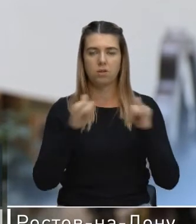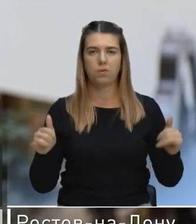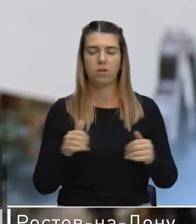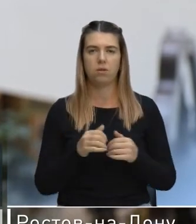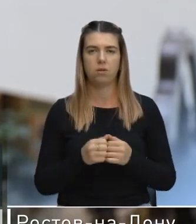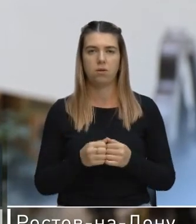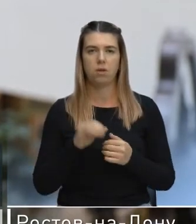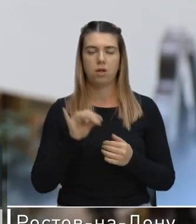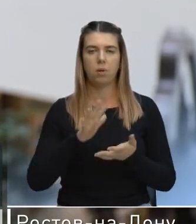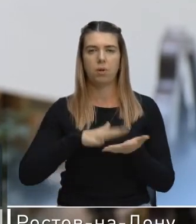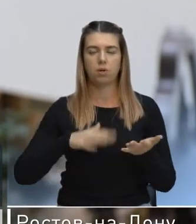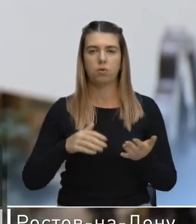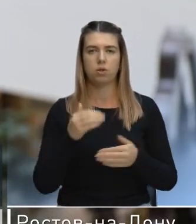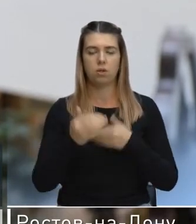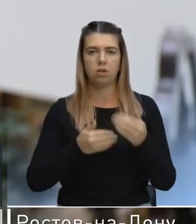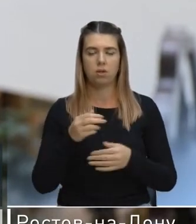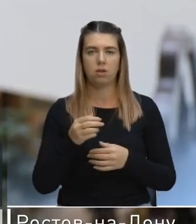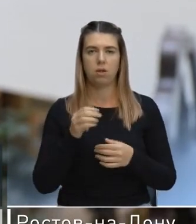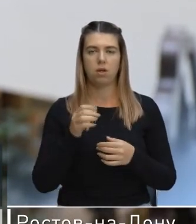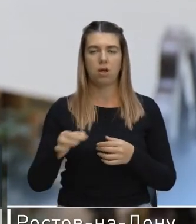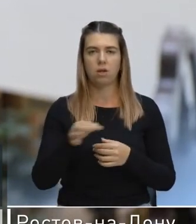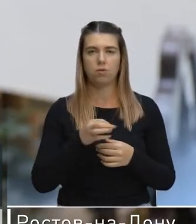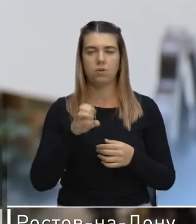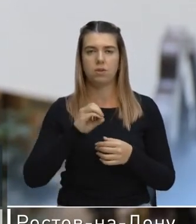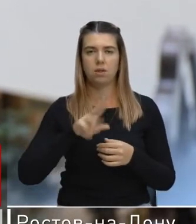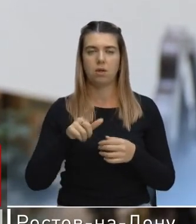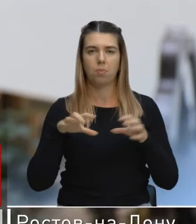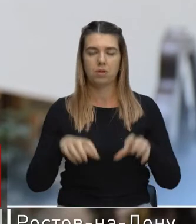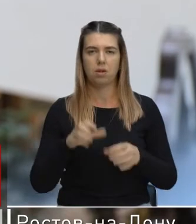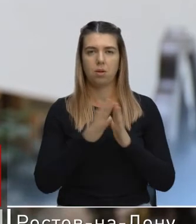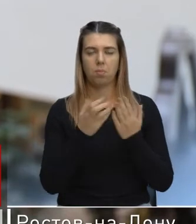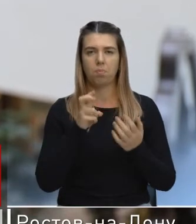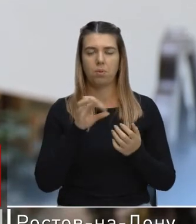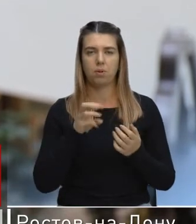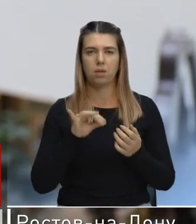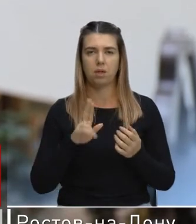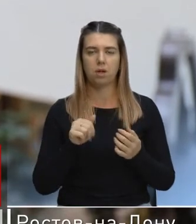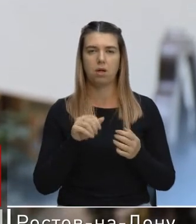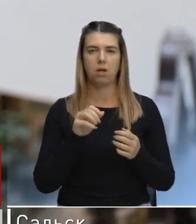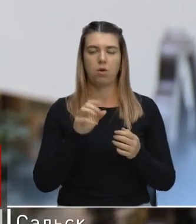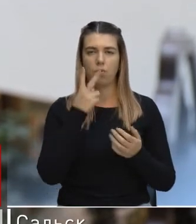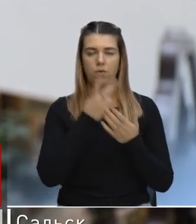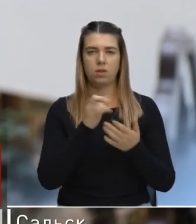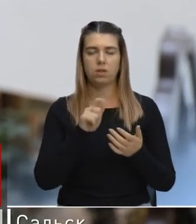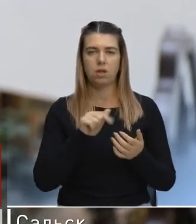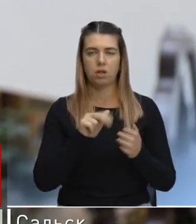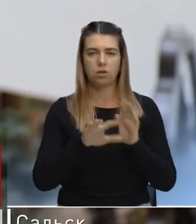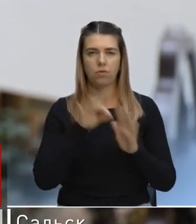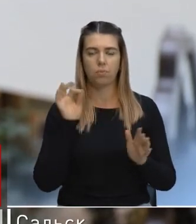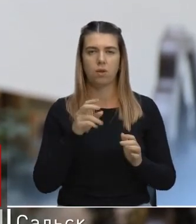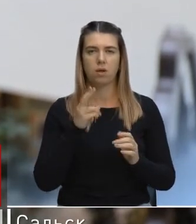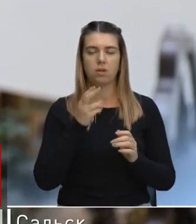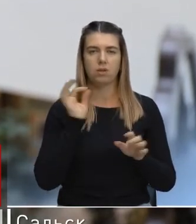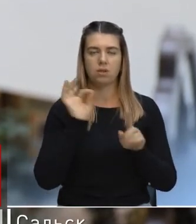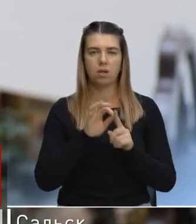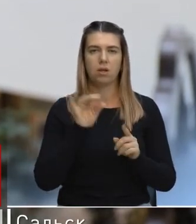и продолжить деятельность региональной сети президентской библиотеки, определиться с задачами, с